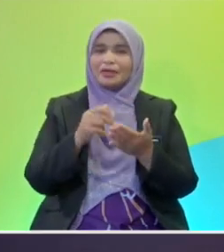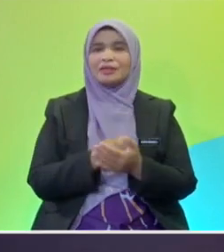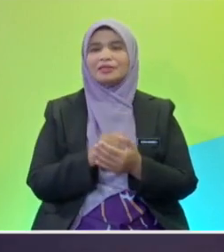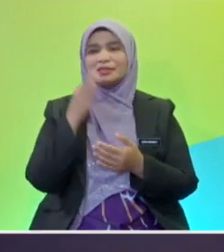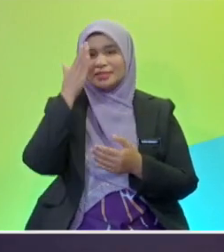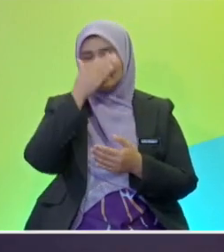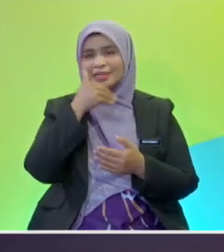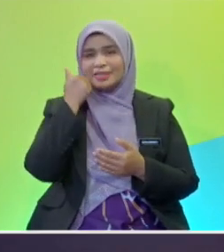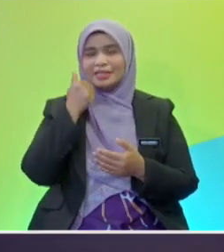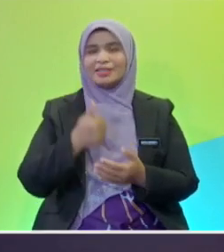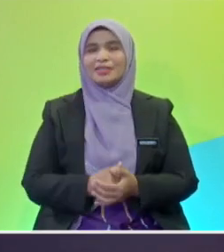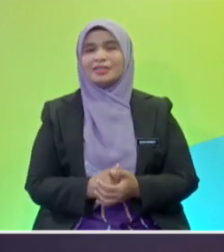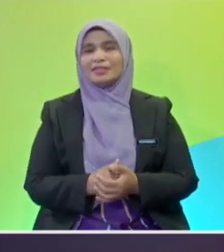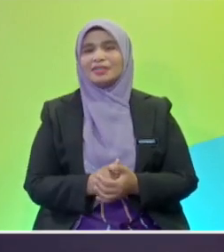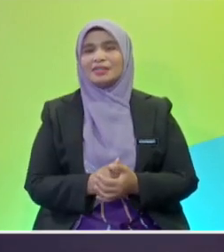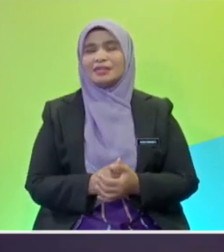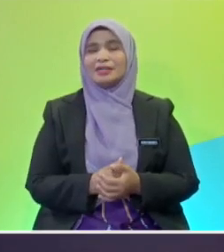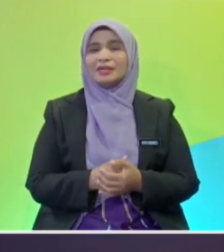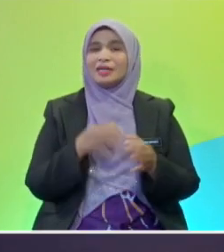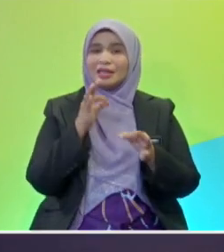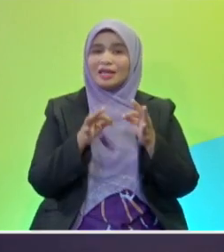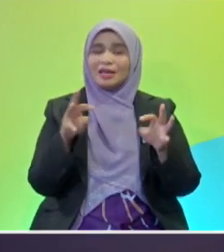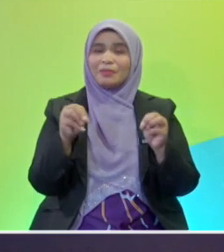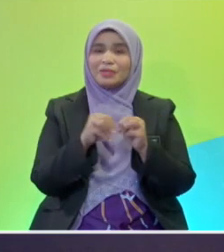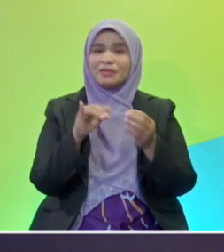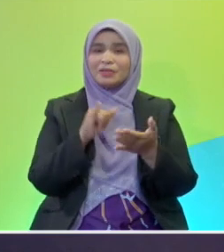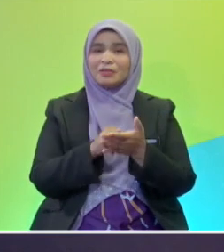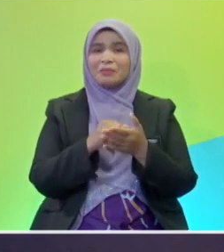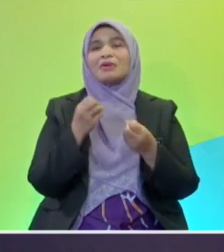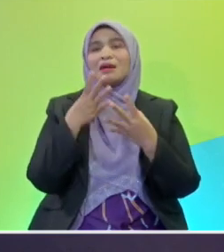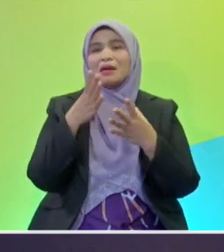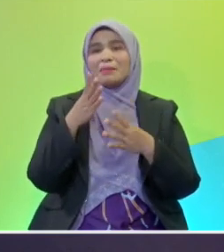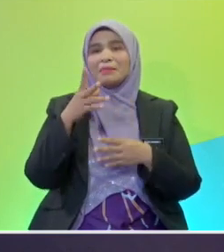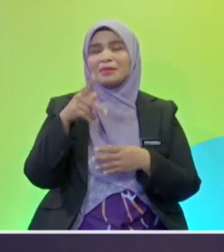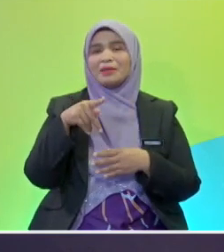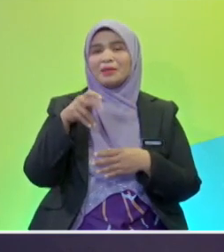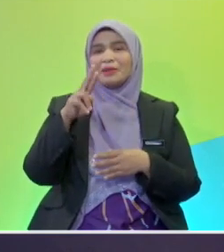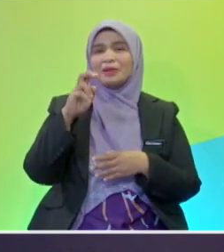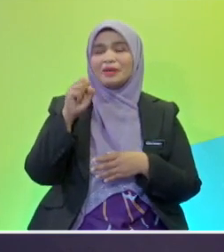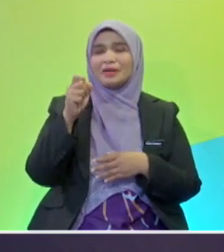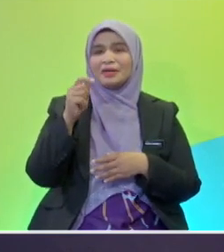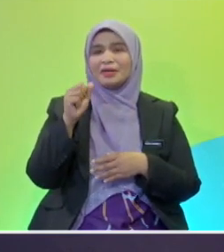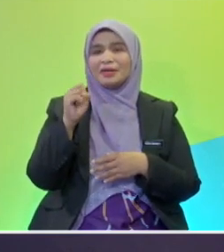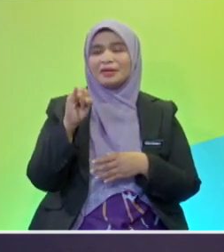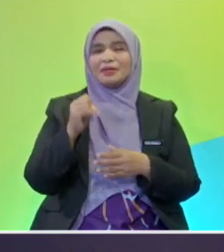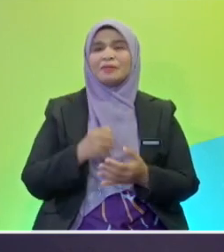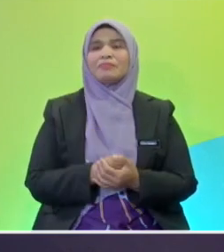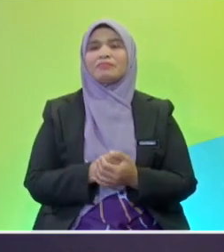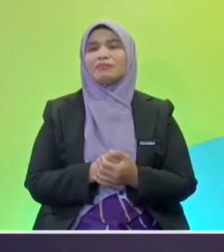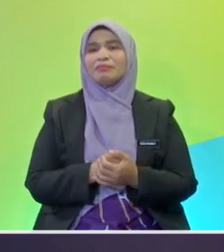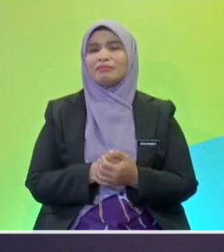cantik Mira kas Cikgu okey Cikgu kalau macam tu berapa prestasi keseluran saya untuk hari in okey Mira dapat berapa butang tadi saya dapat